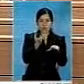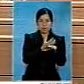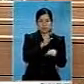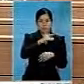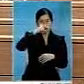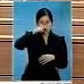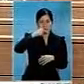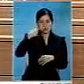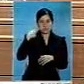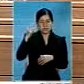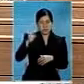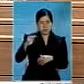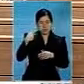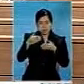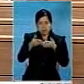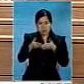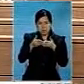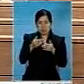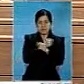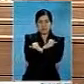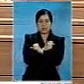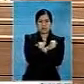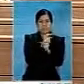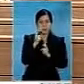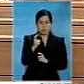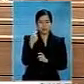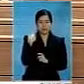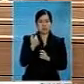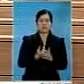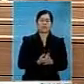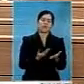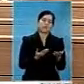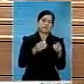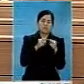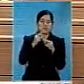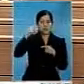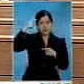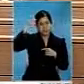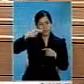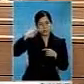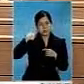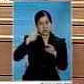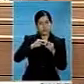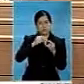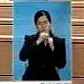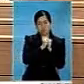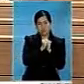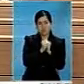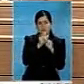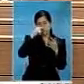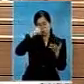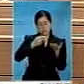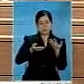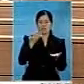กองเรืออารักขาผ่านจีนจีนก็ดูแลผ่านพม่าพม่าดูแลผ่านลาวลาวดูแลเข้าเขตหน้าน้ำไทยไทยดู